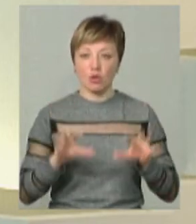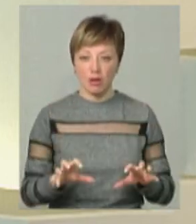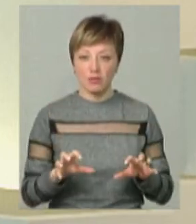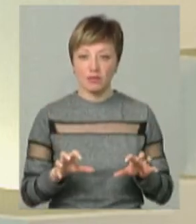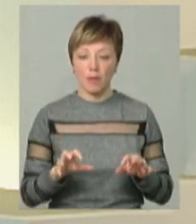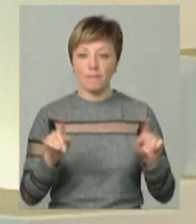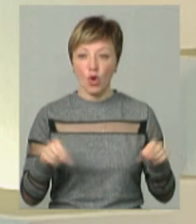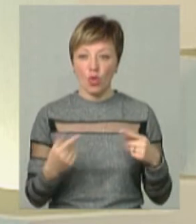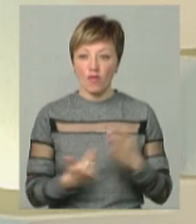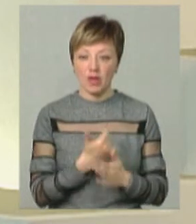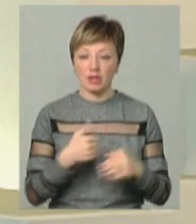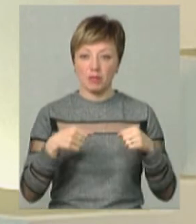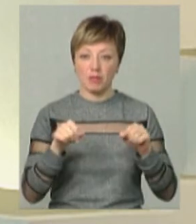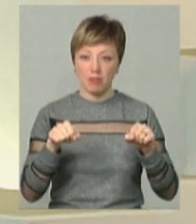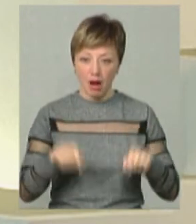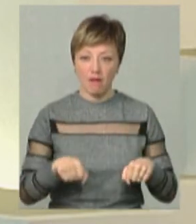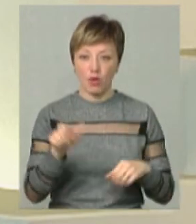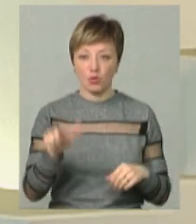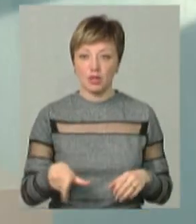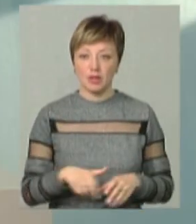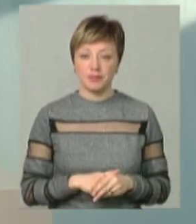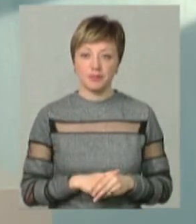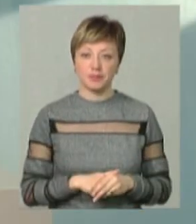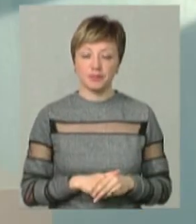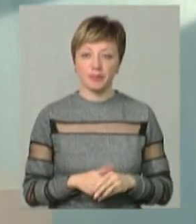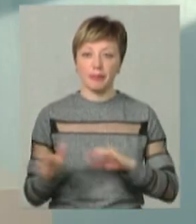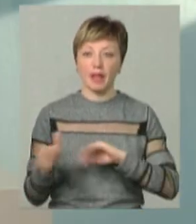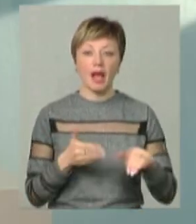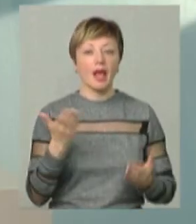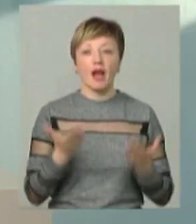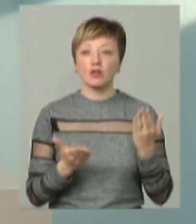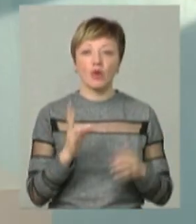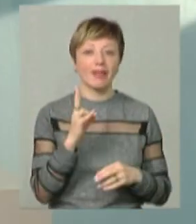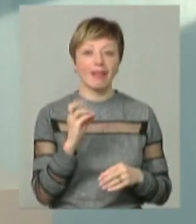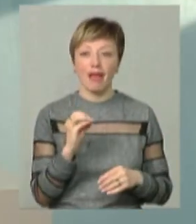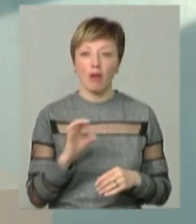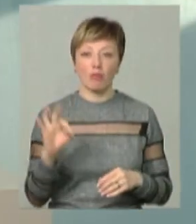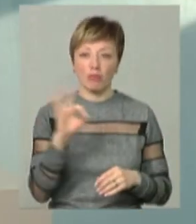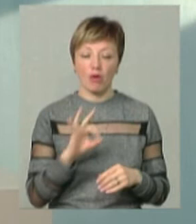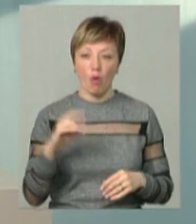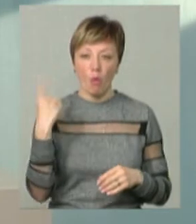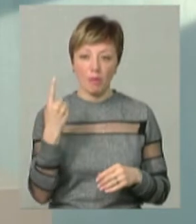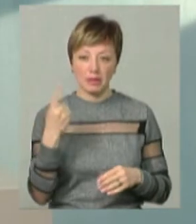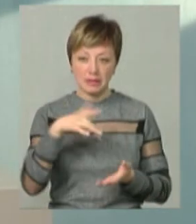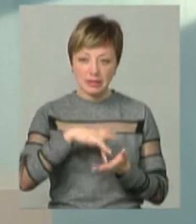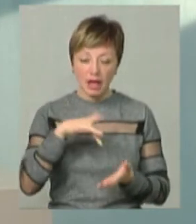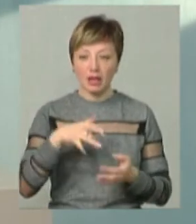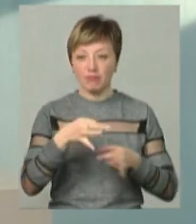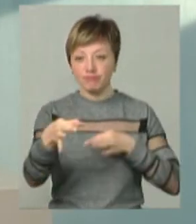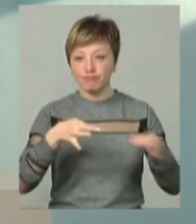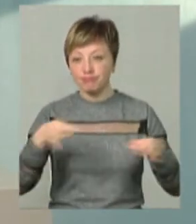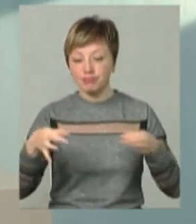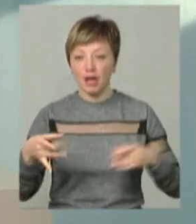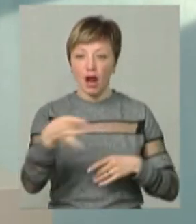законодавства поновити право людини. Якщо йдеться не про обласний центр, а про віддалені райони